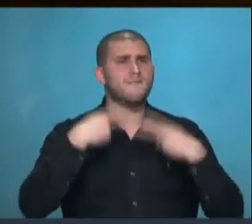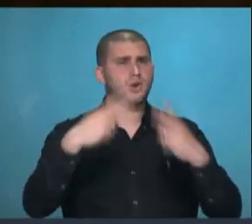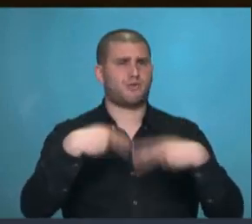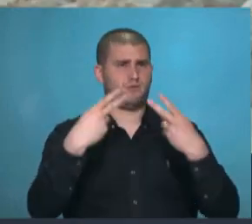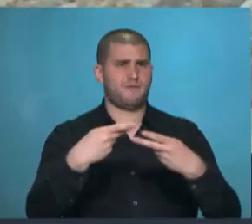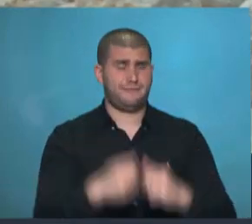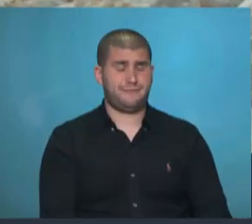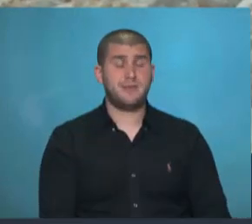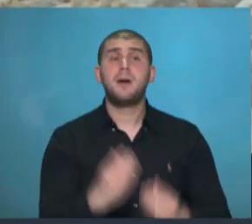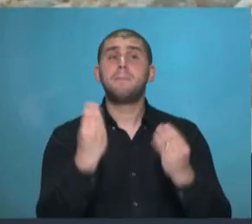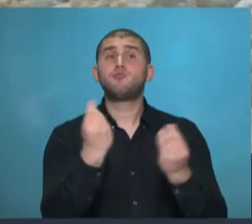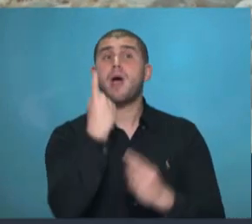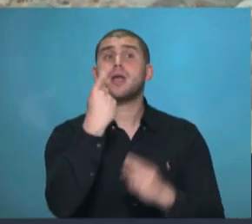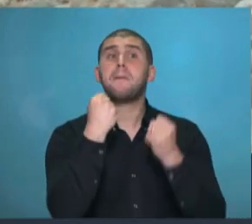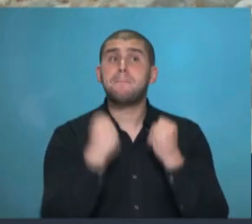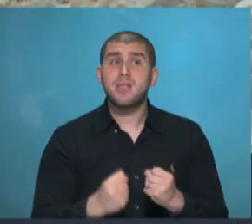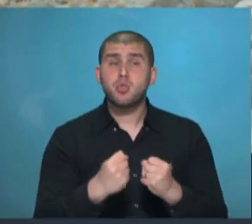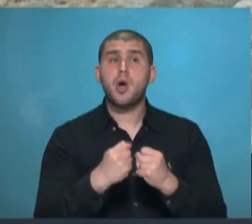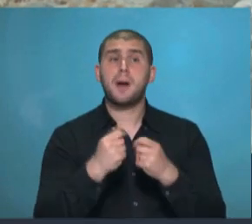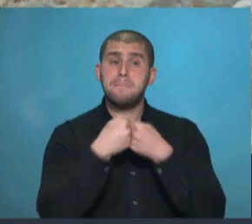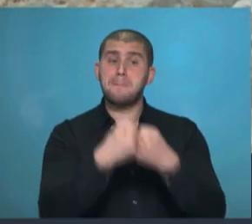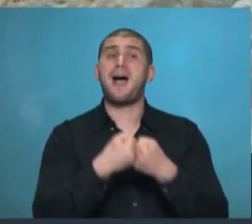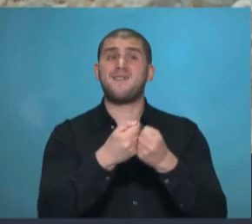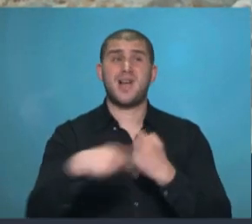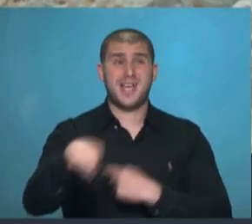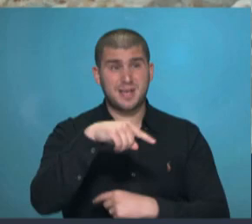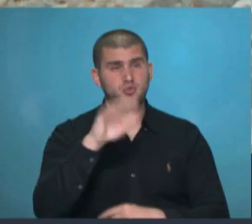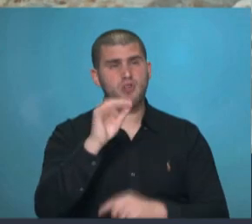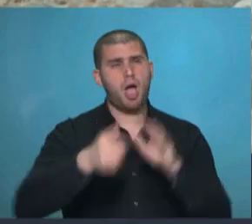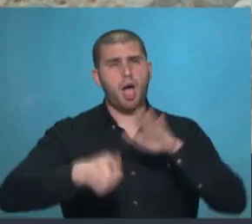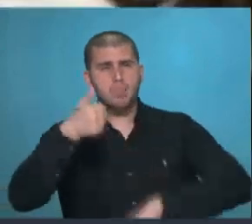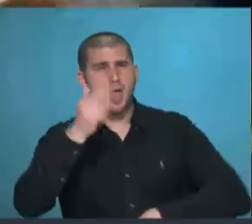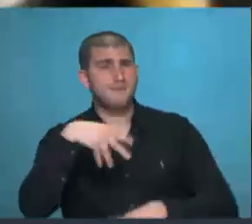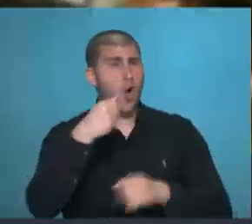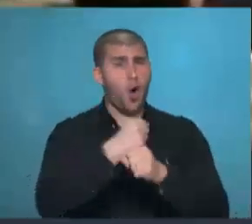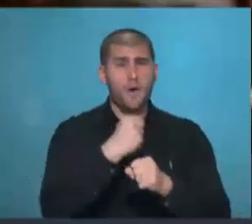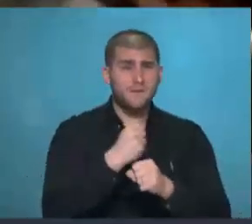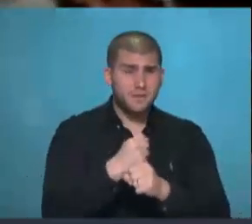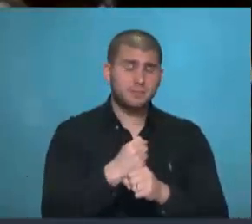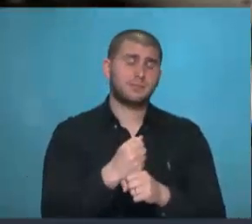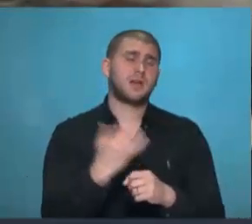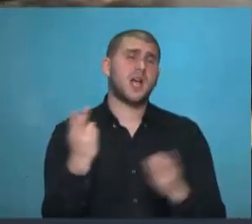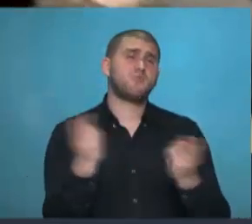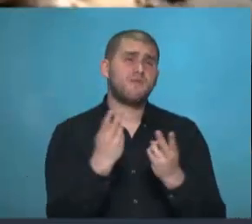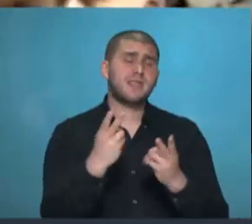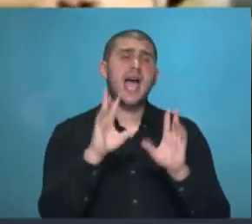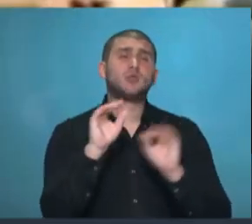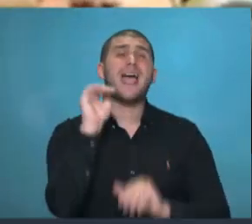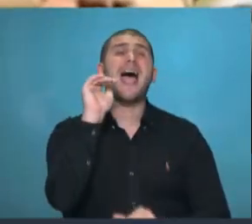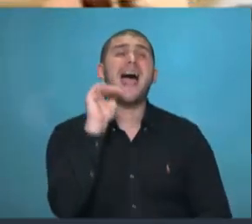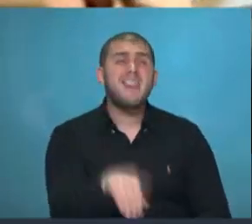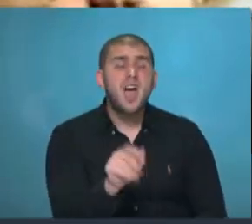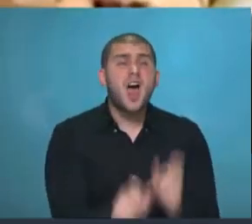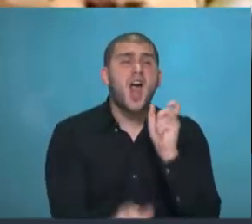ועוד נושאים שנפגעים פעם אחר פעם. דבר אחד בטוח, במלחמות האלה בין ההנהלה לעובדים, כרגיל עשרות אלפי